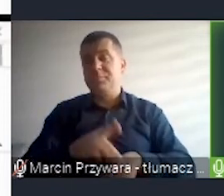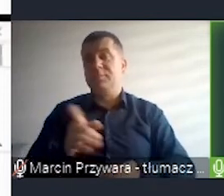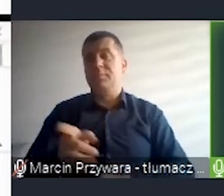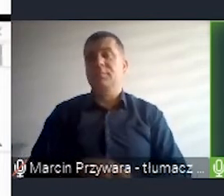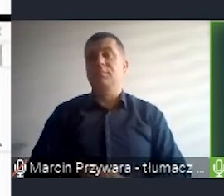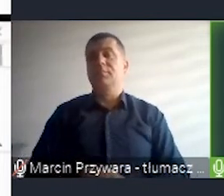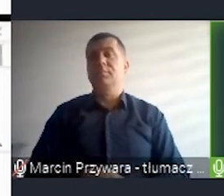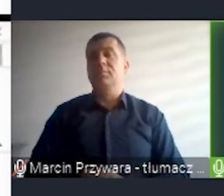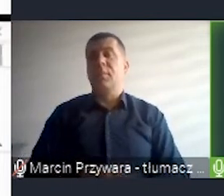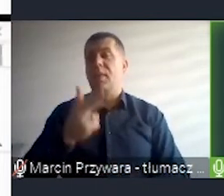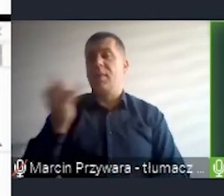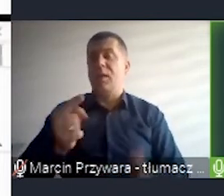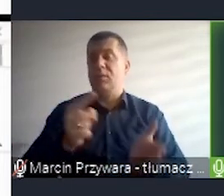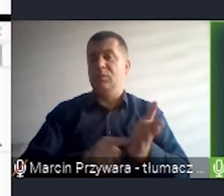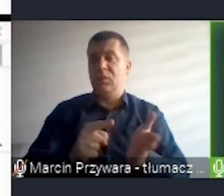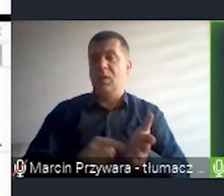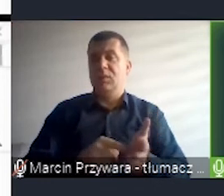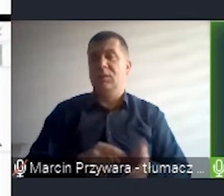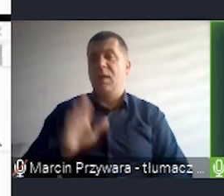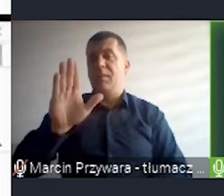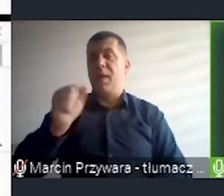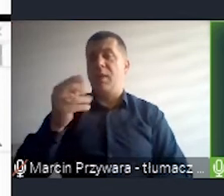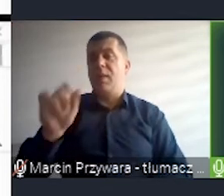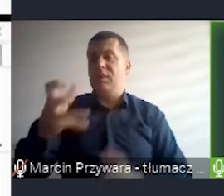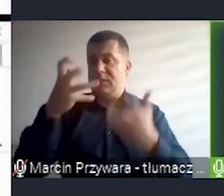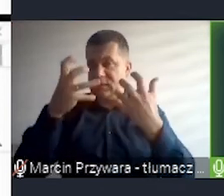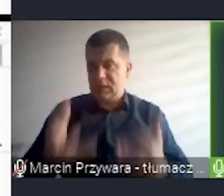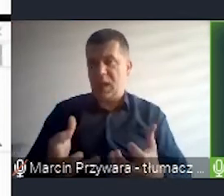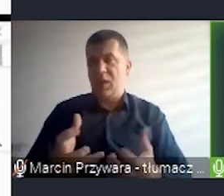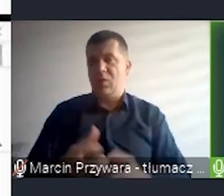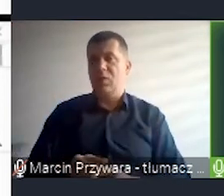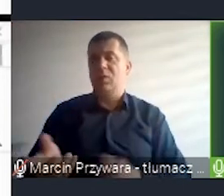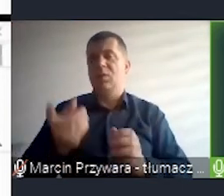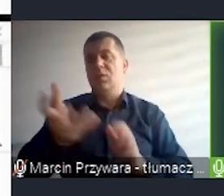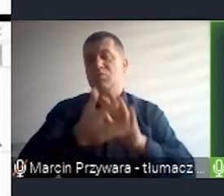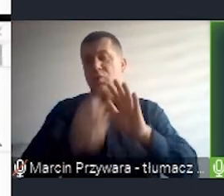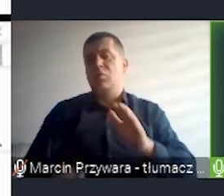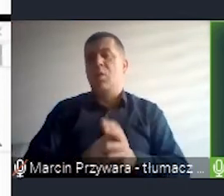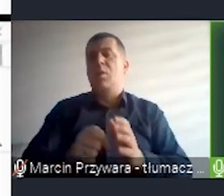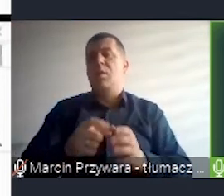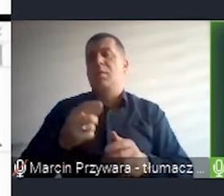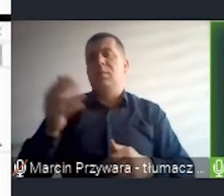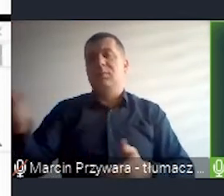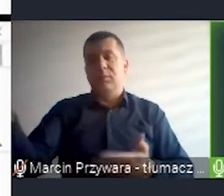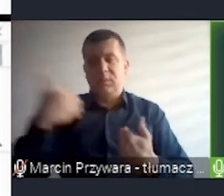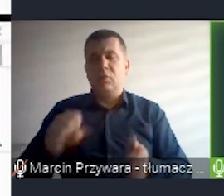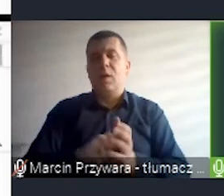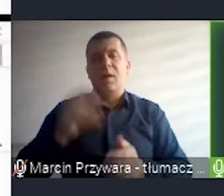że najczęściej beneficjent chciał po prostu ściągnąć do realizacji zamówienia znajomy